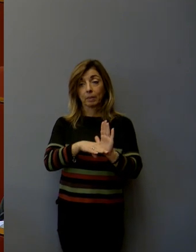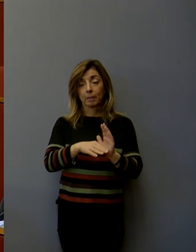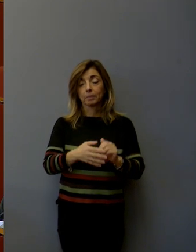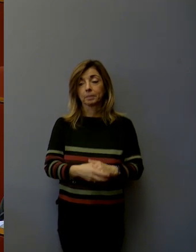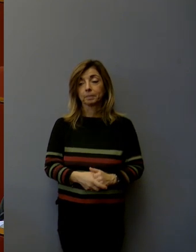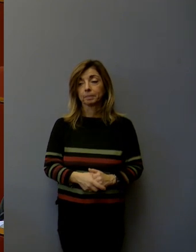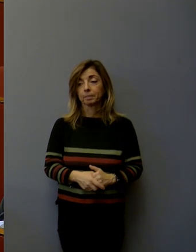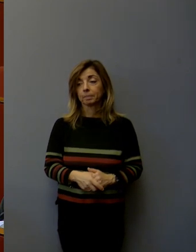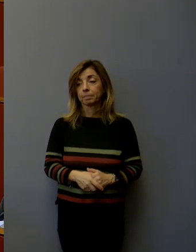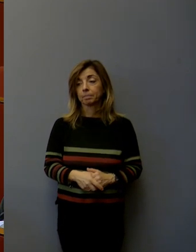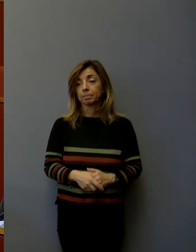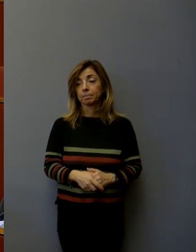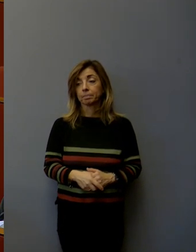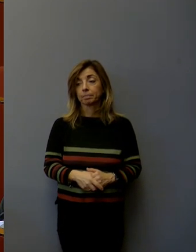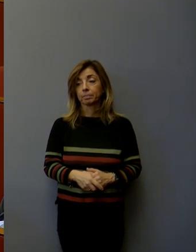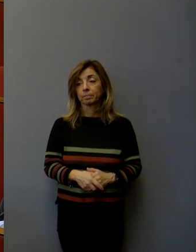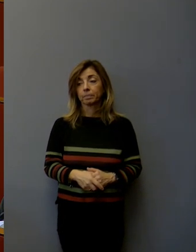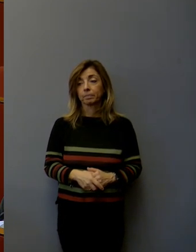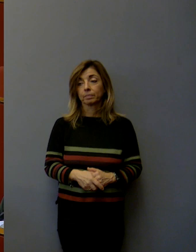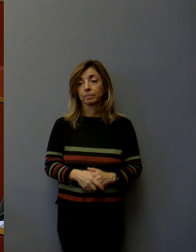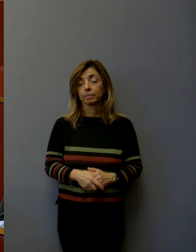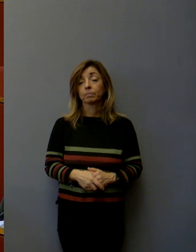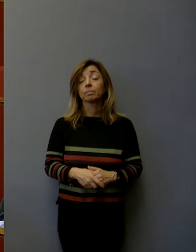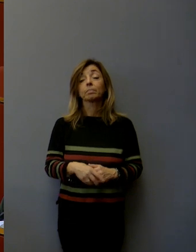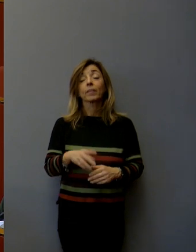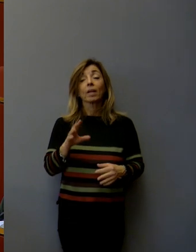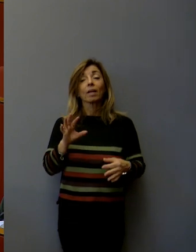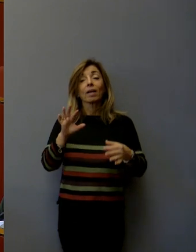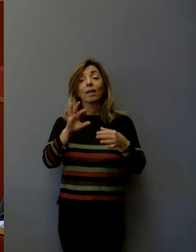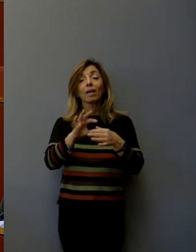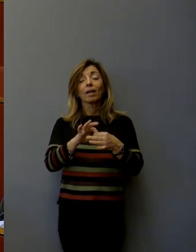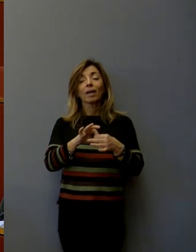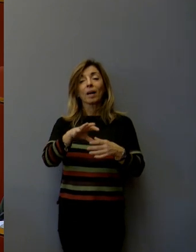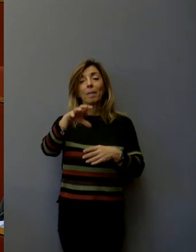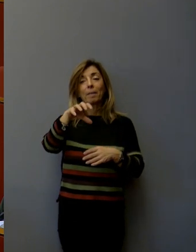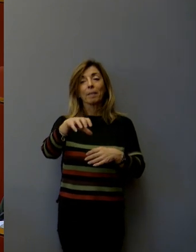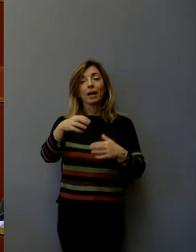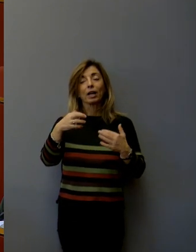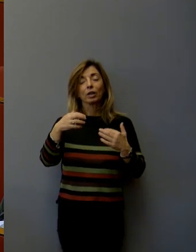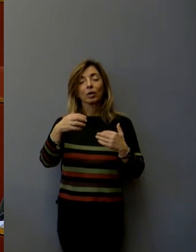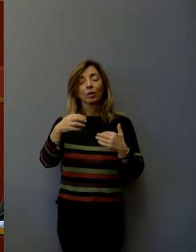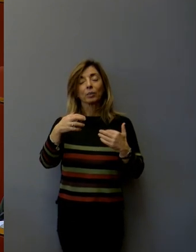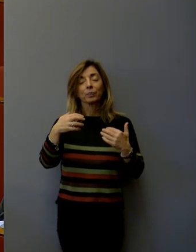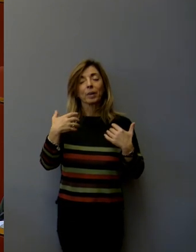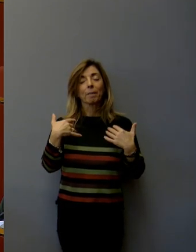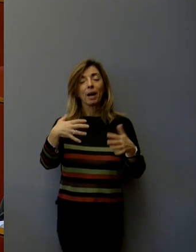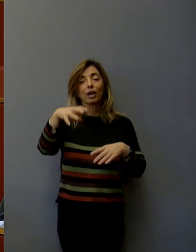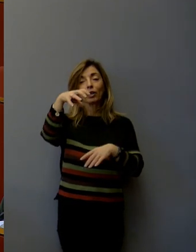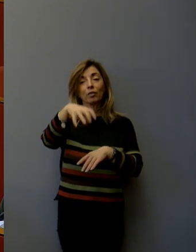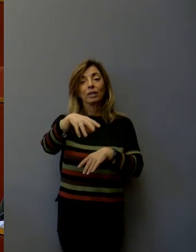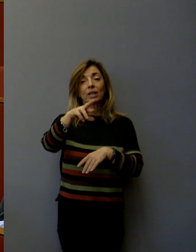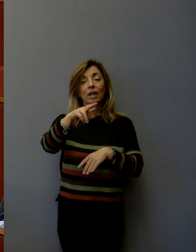e riguardava il parco di Villa Rosazza di